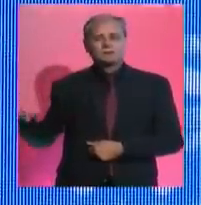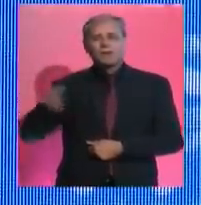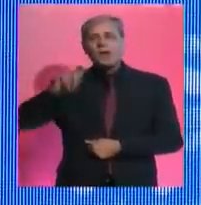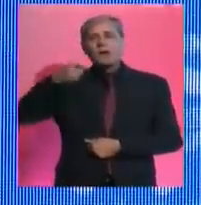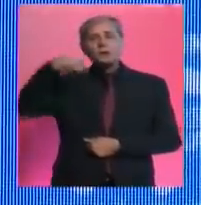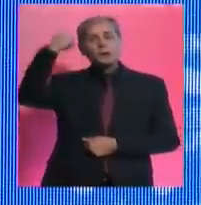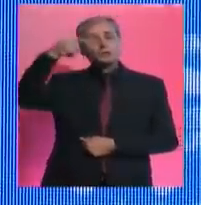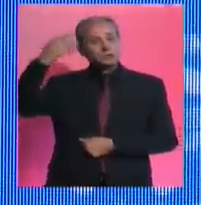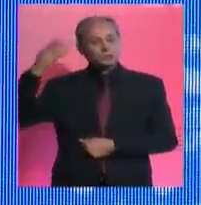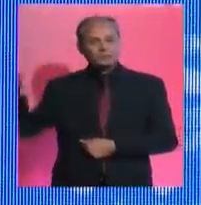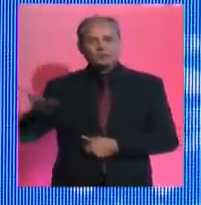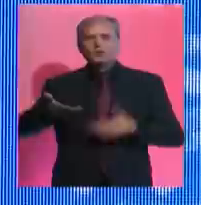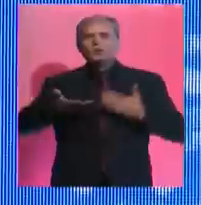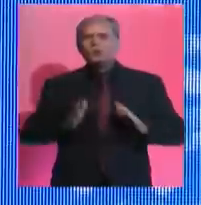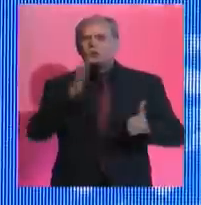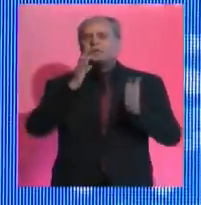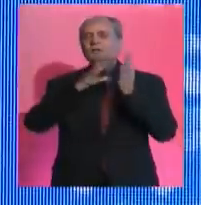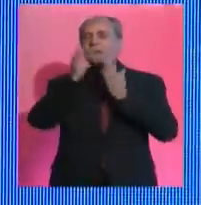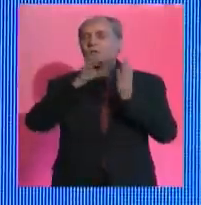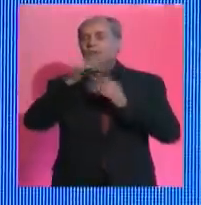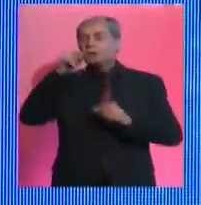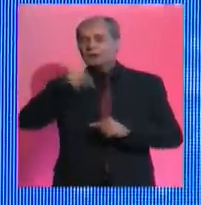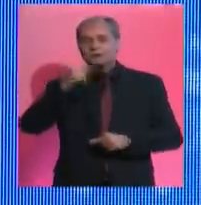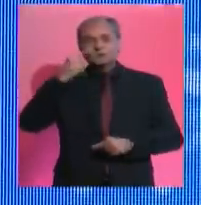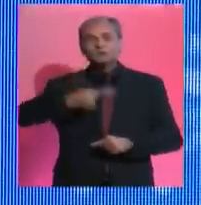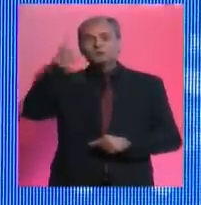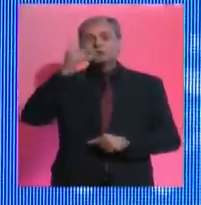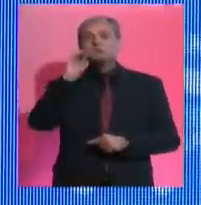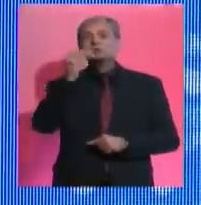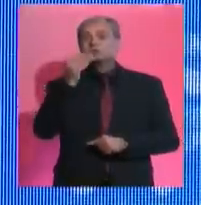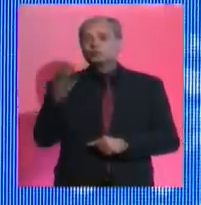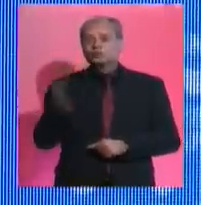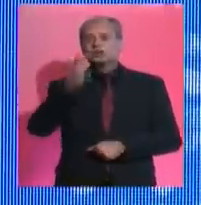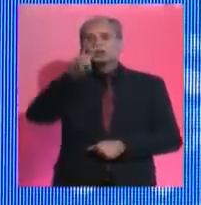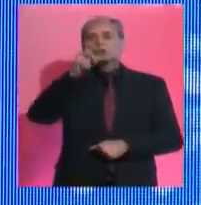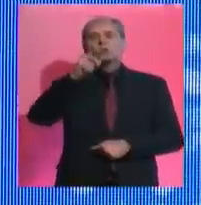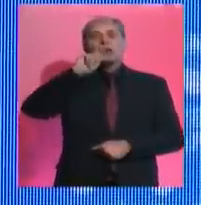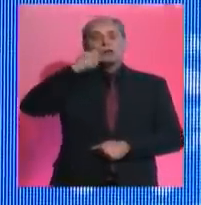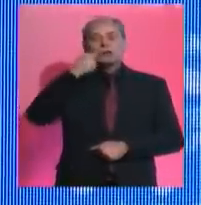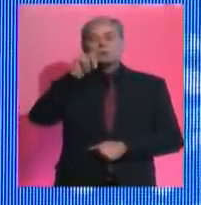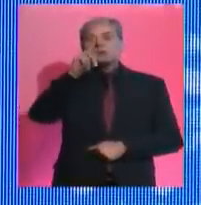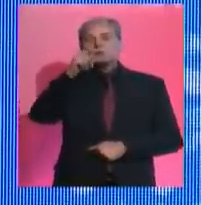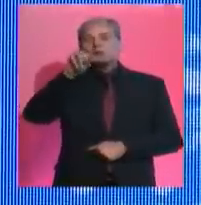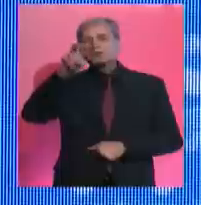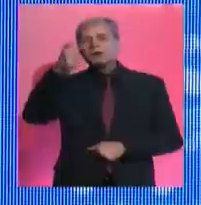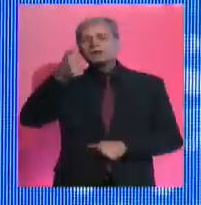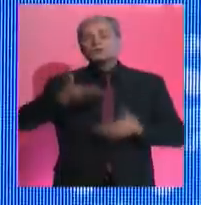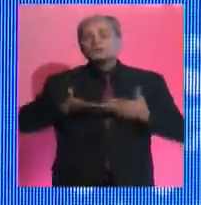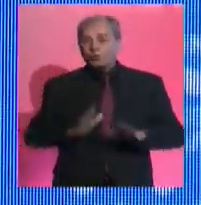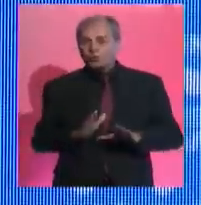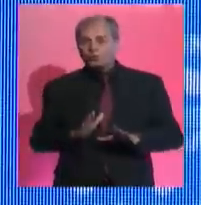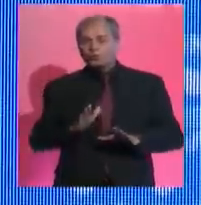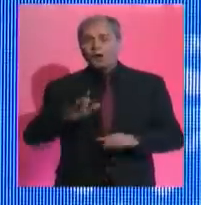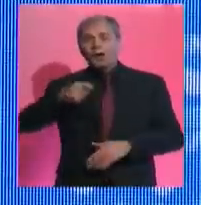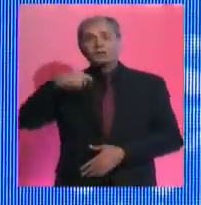Erbakan Hoca doğum tarihi de de bir Cumhuriyet çocuğu Dur 29 Ekim 1926'da doğumludur